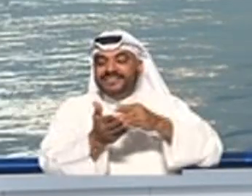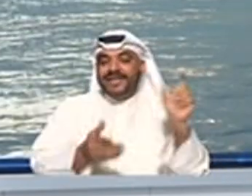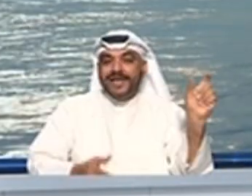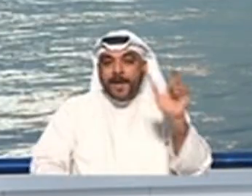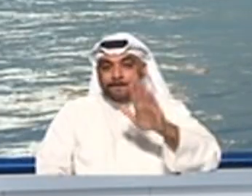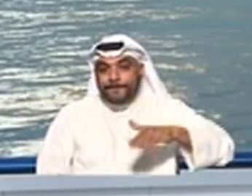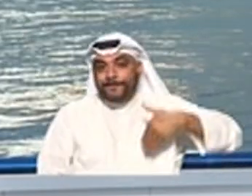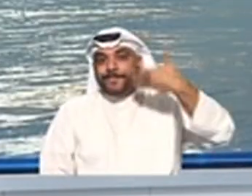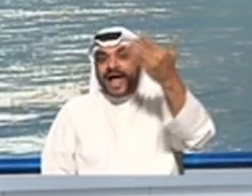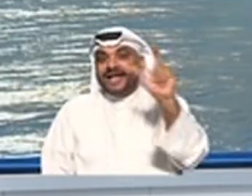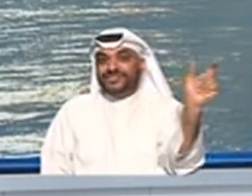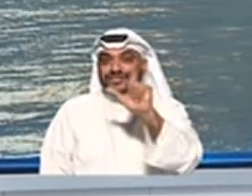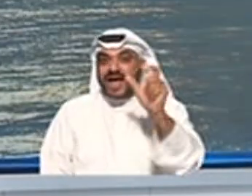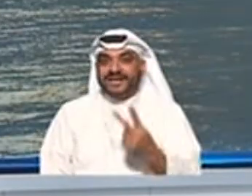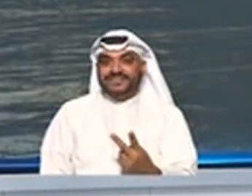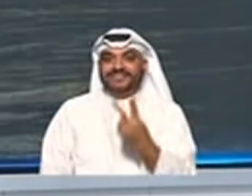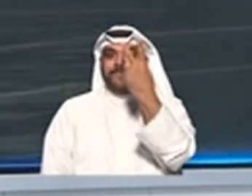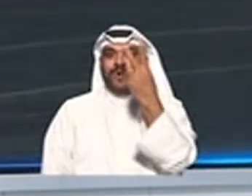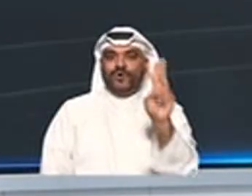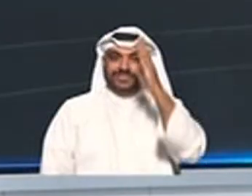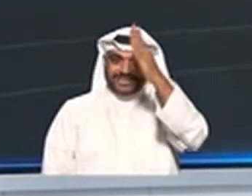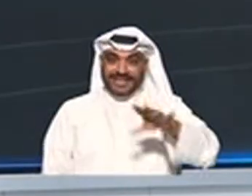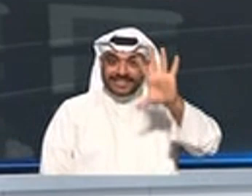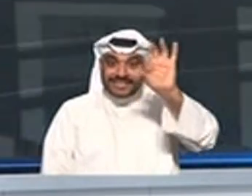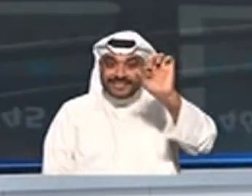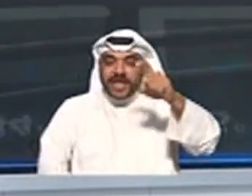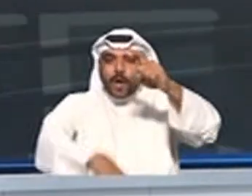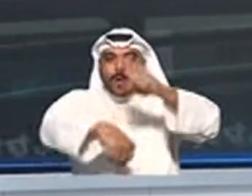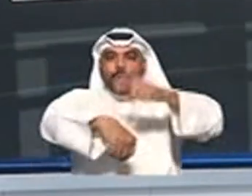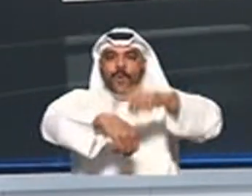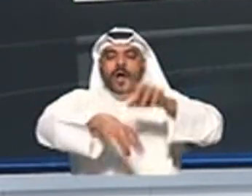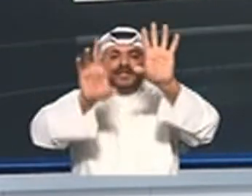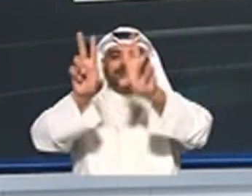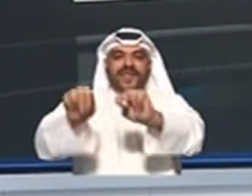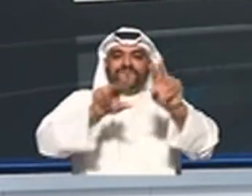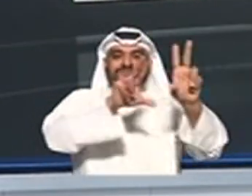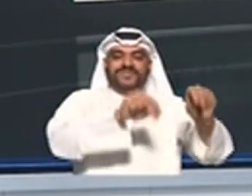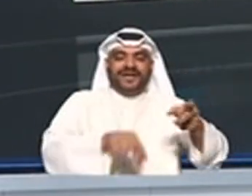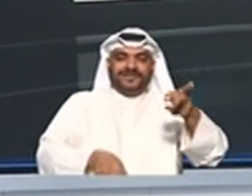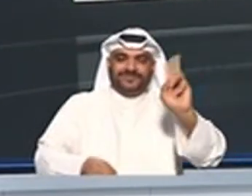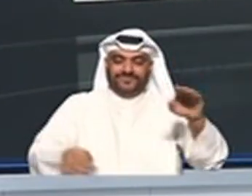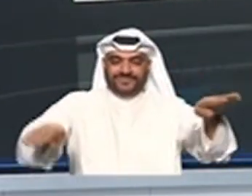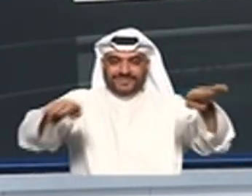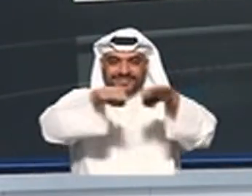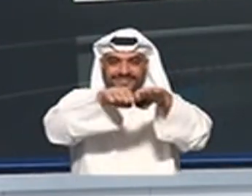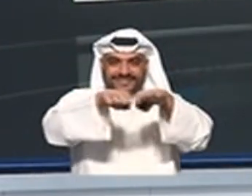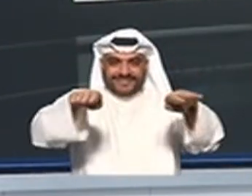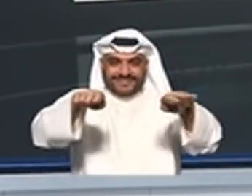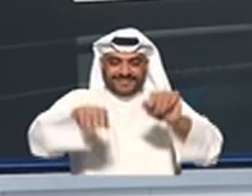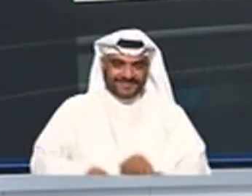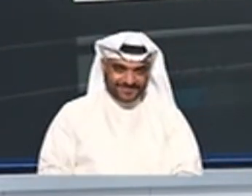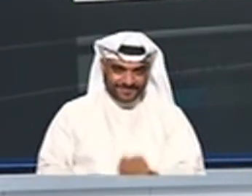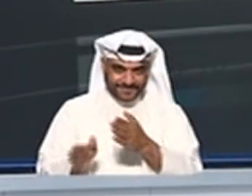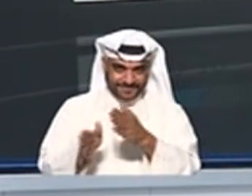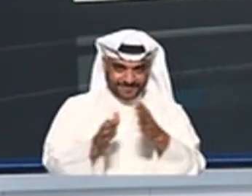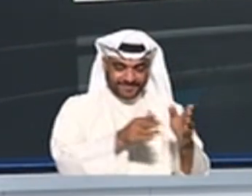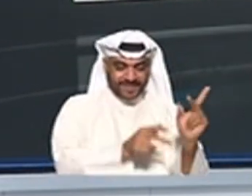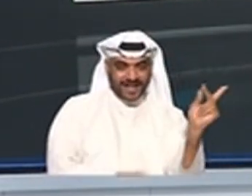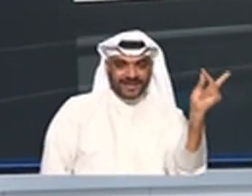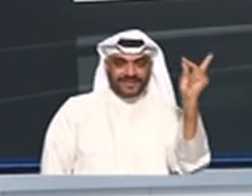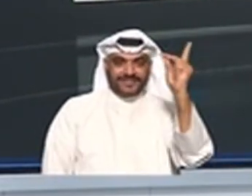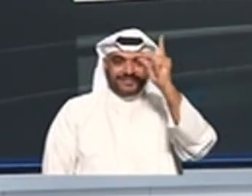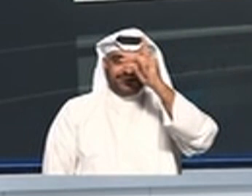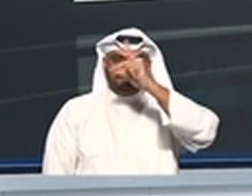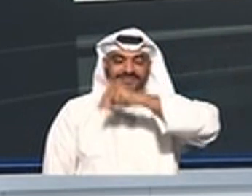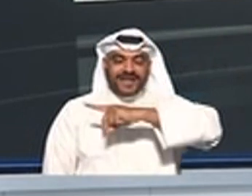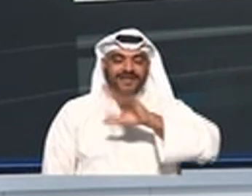ب 27/9 القادم. الطقس المتوقع بإذن الله خلال الأيام الخمسة القادمة، الرياح خفيفة إلى معتدلة السرعة بوجه عام، شمالية